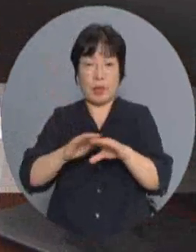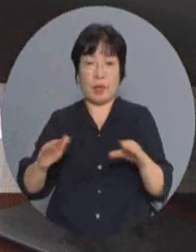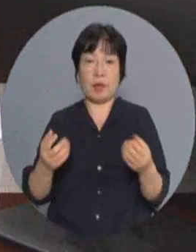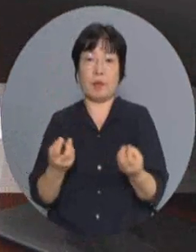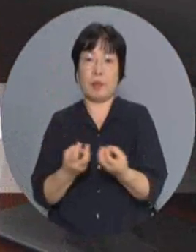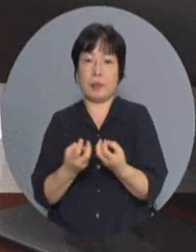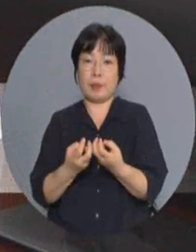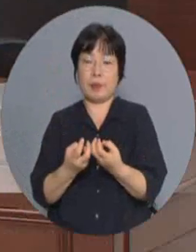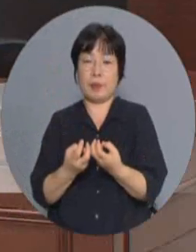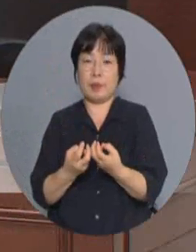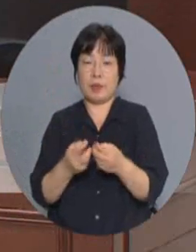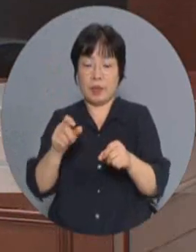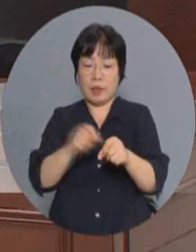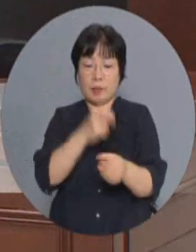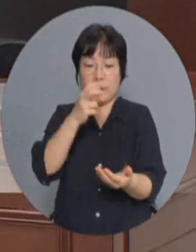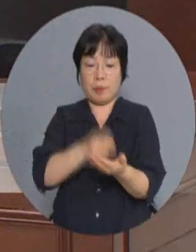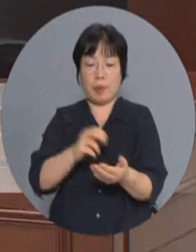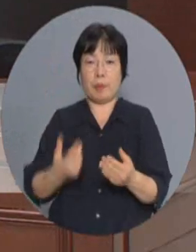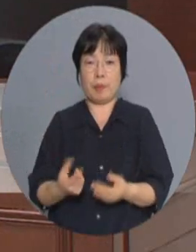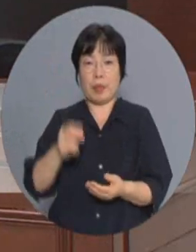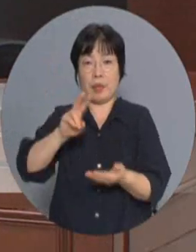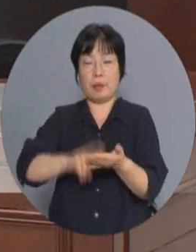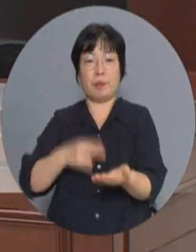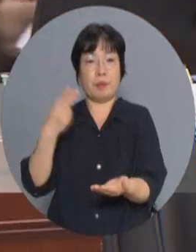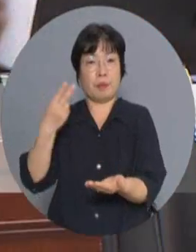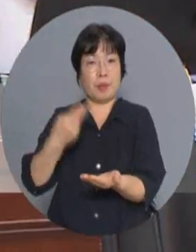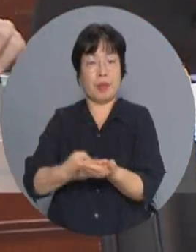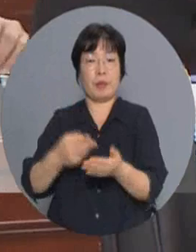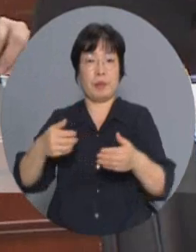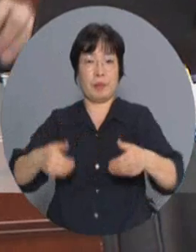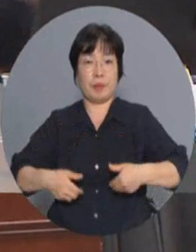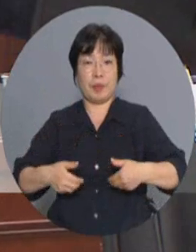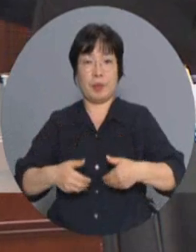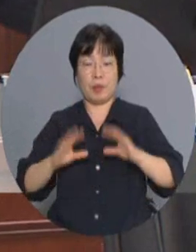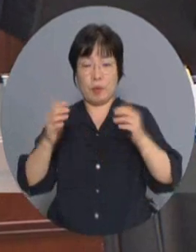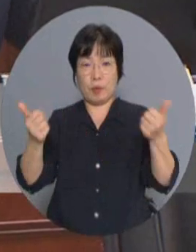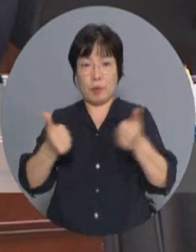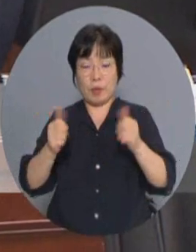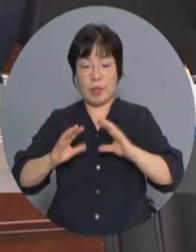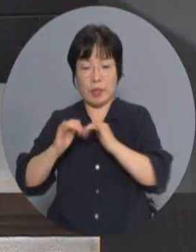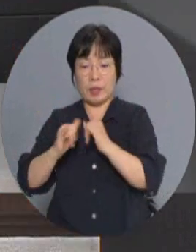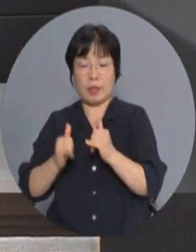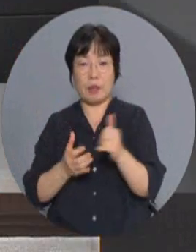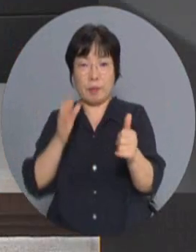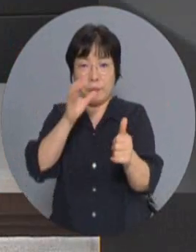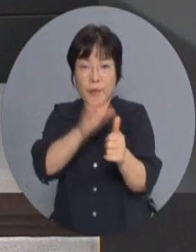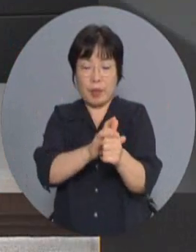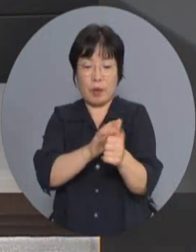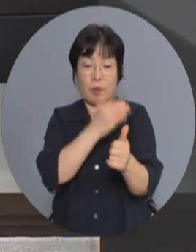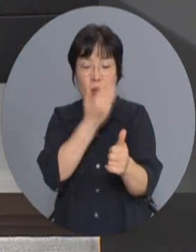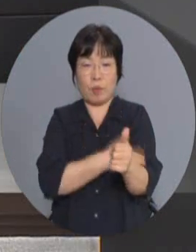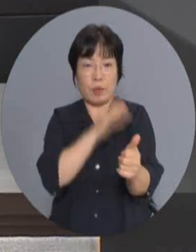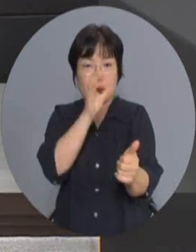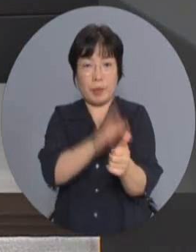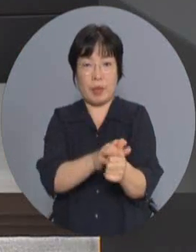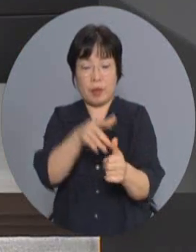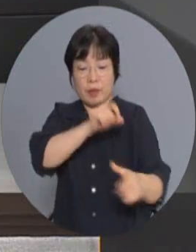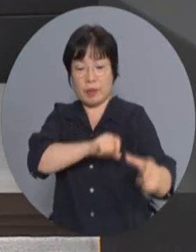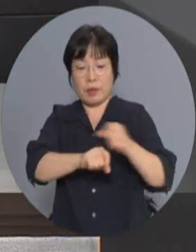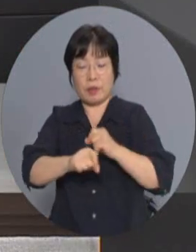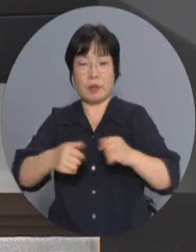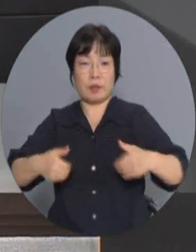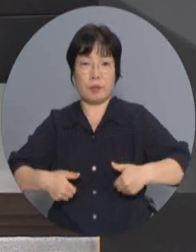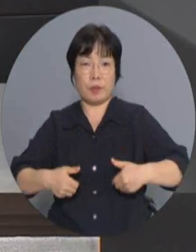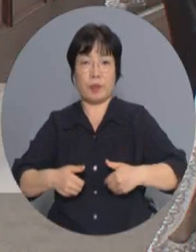있는 방법은 특별법을 신속하게 개정하는 것이라며 국회가 국민이 위임한 권한을 적극적으로 행사해야